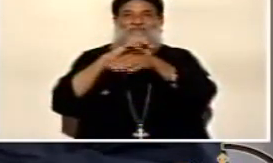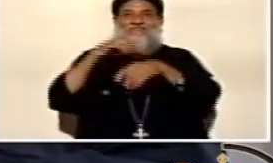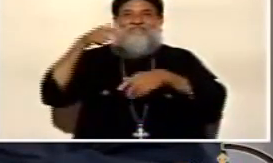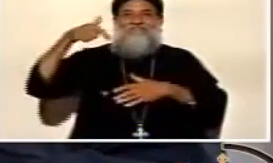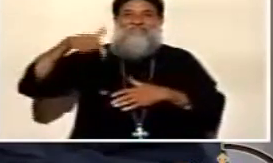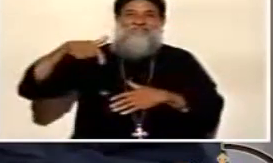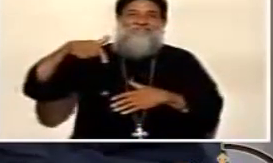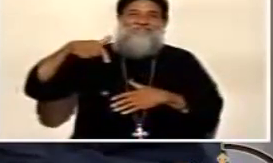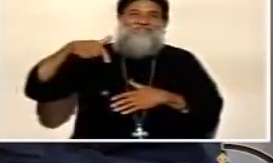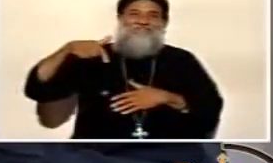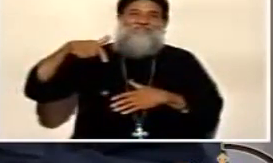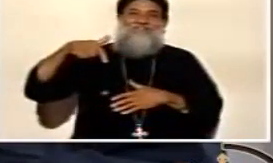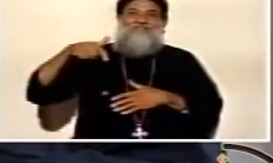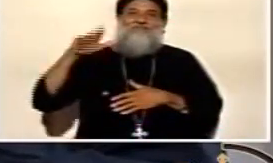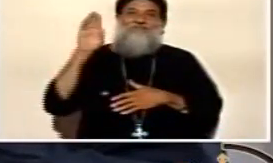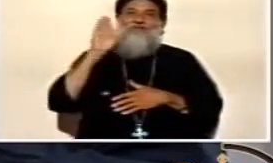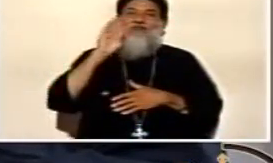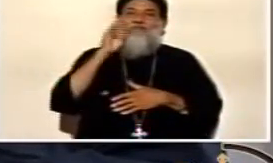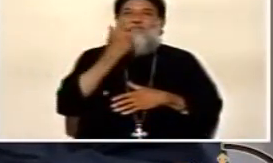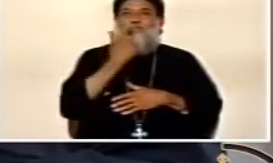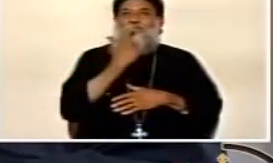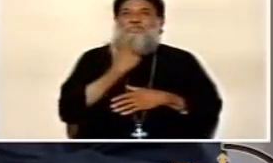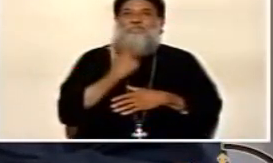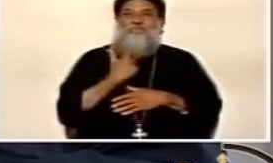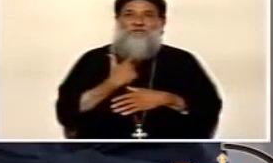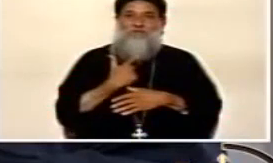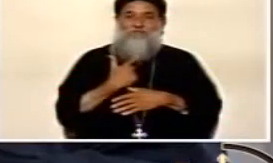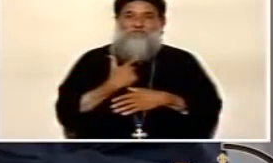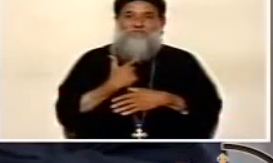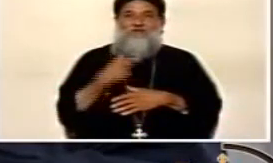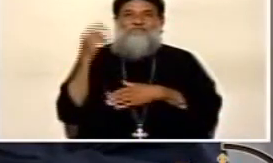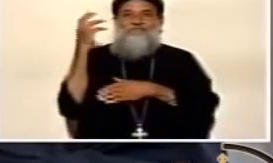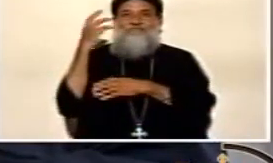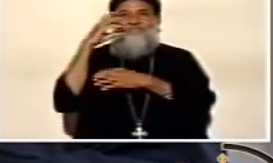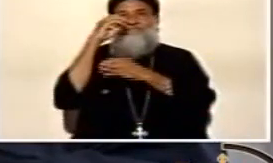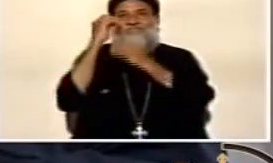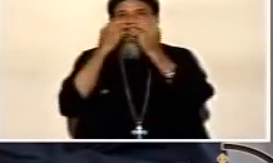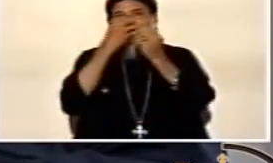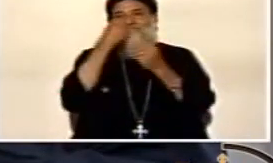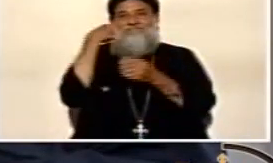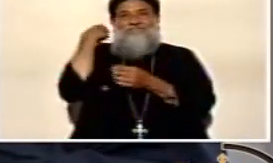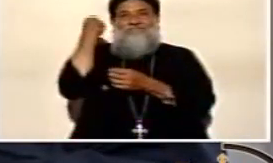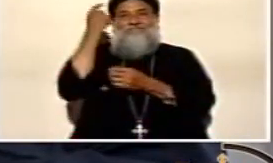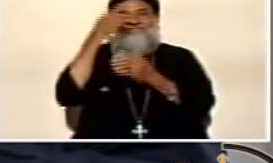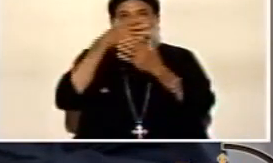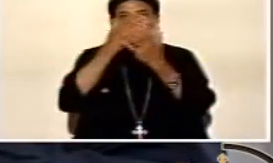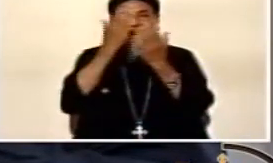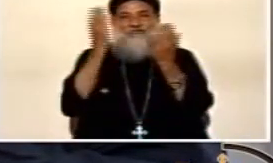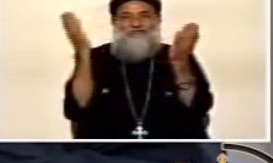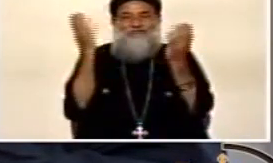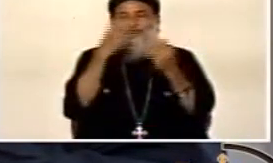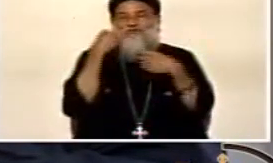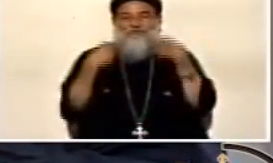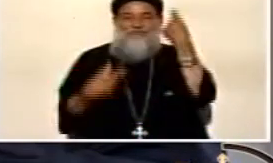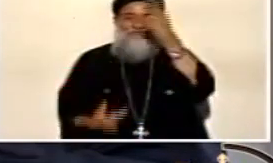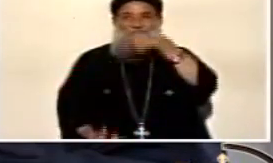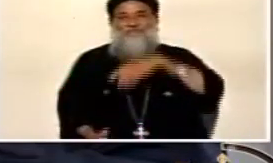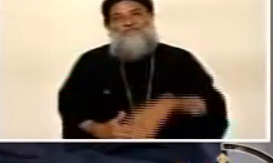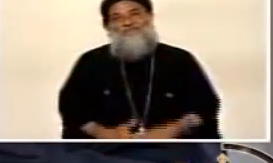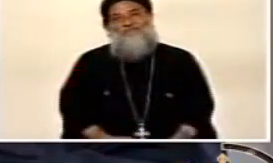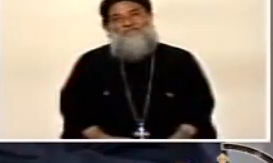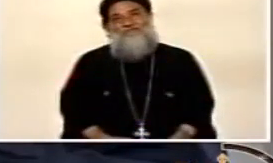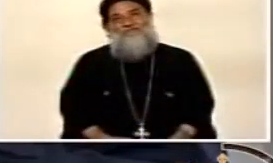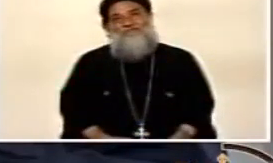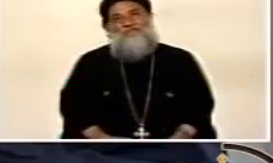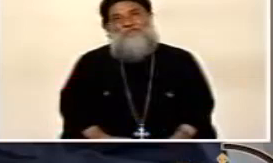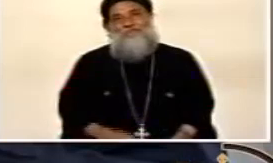السادس، كان بيتكلم عن المحبة طبعا من ثمار الروح القدس. يمكن أحد بقونا كلها بتتكلم عن الروح القدس، فهل